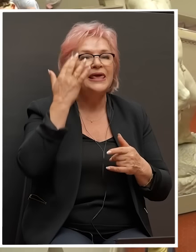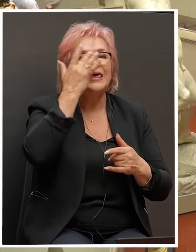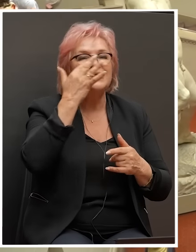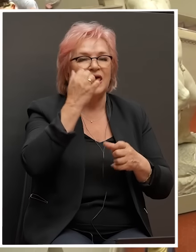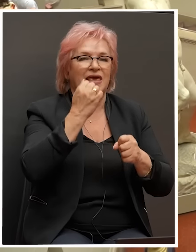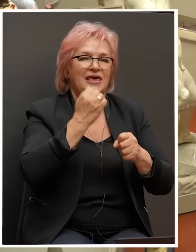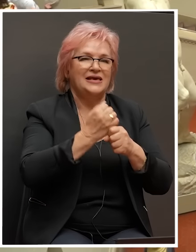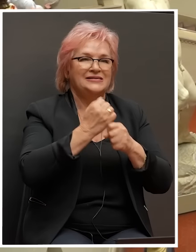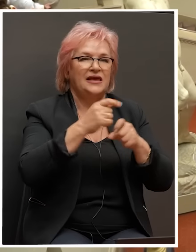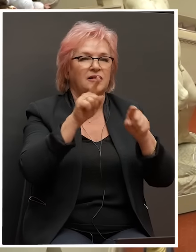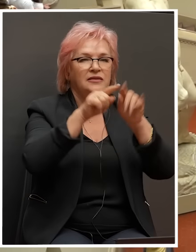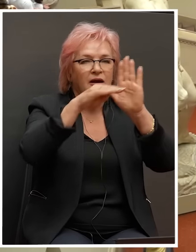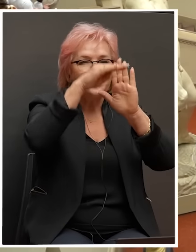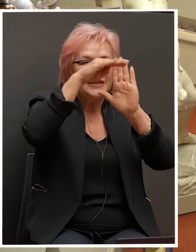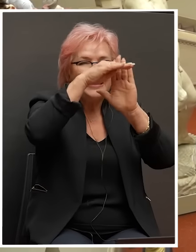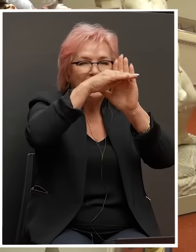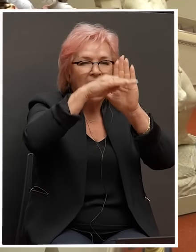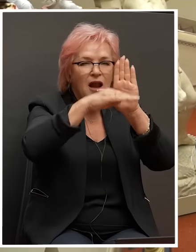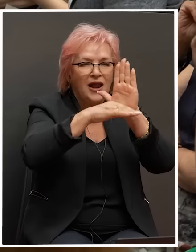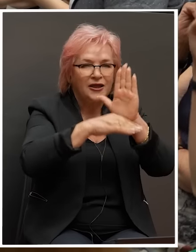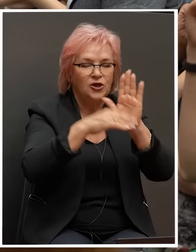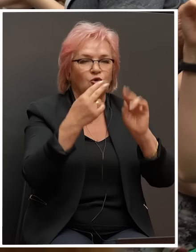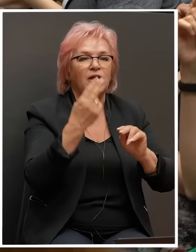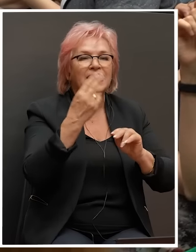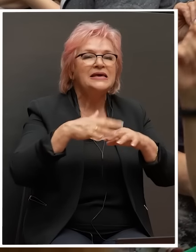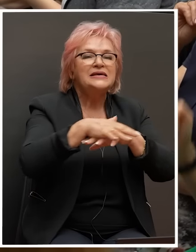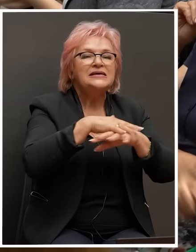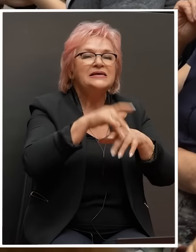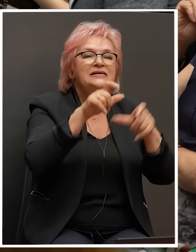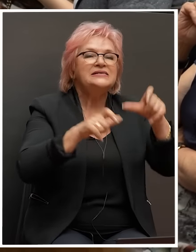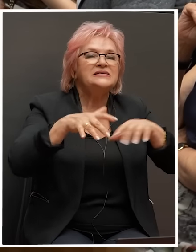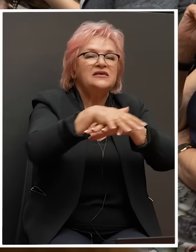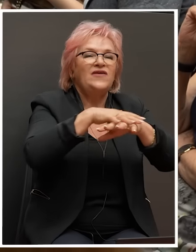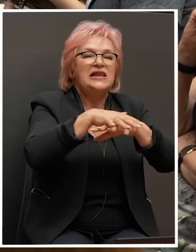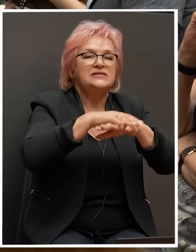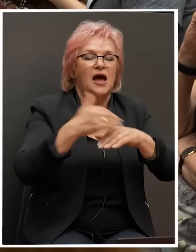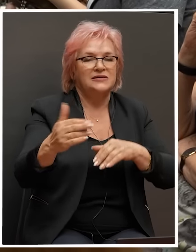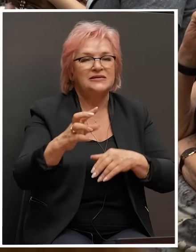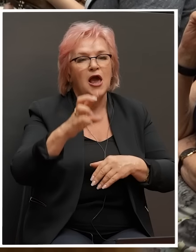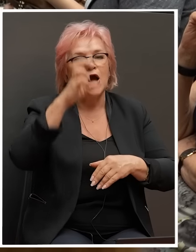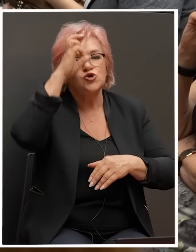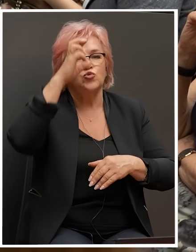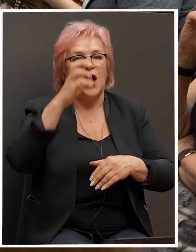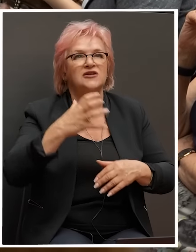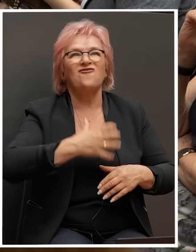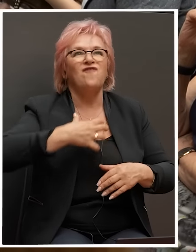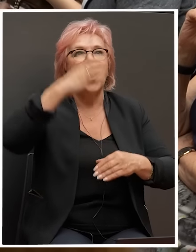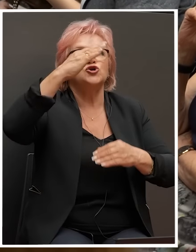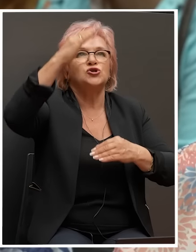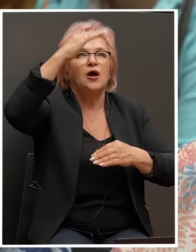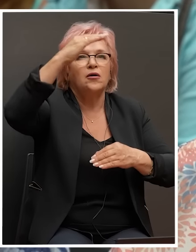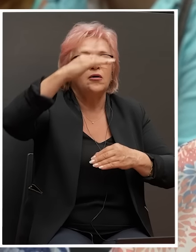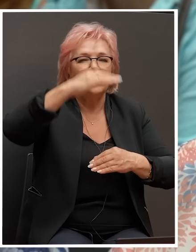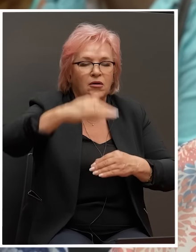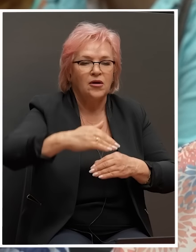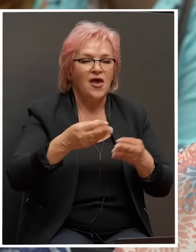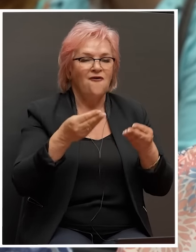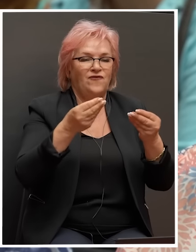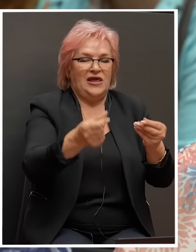создать некую иерархию, да, цивилизации, иерархию государств по степени важности и влияния